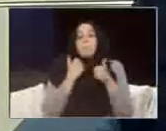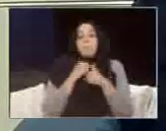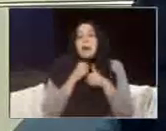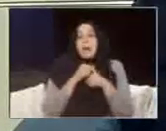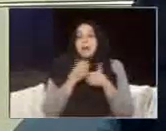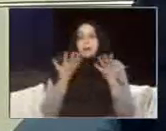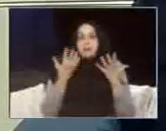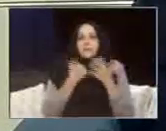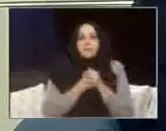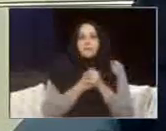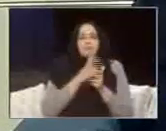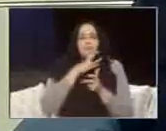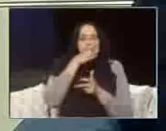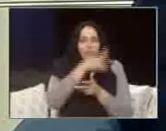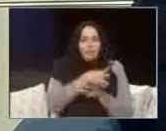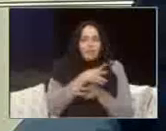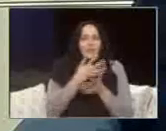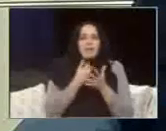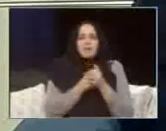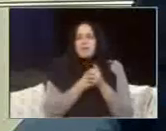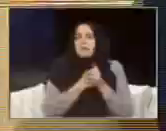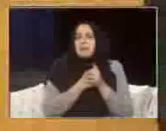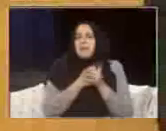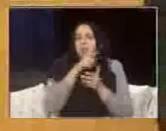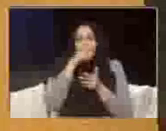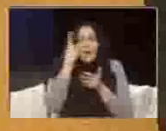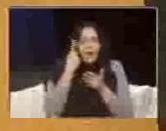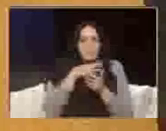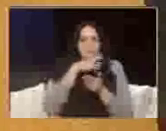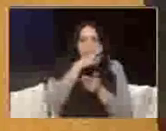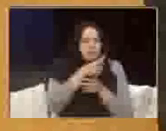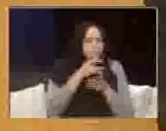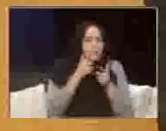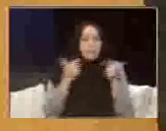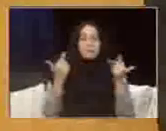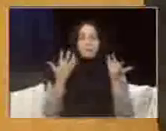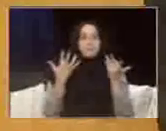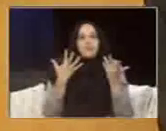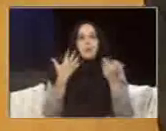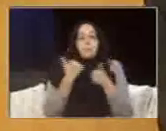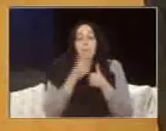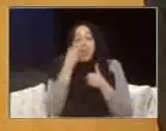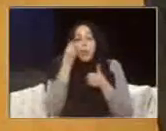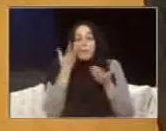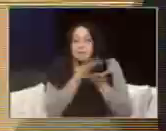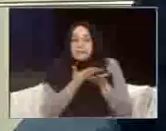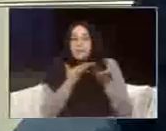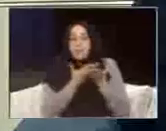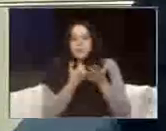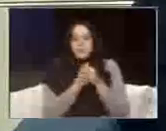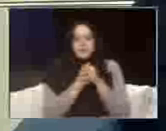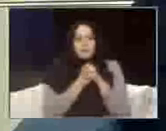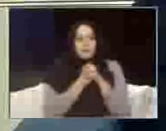يشفيها. تقيا هي حاشاك تقيا غوارات تقيا الحناش الدم